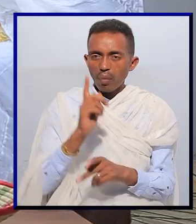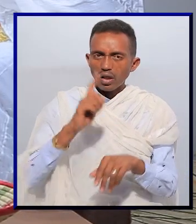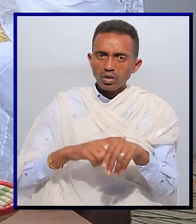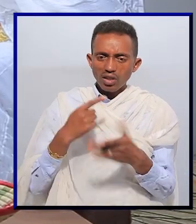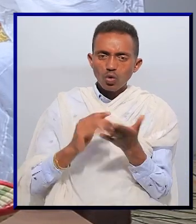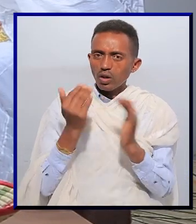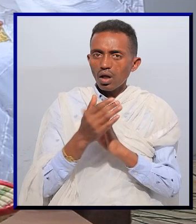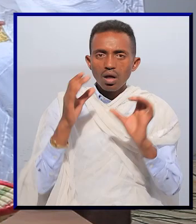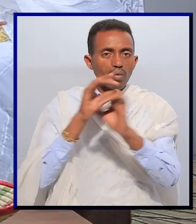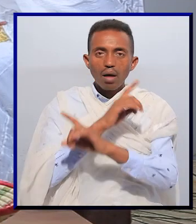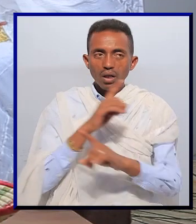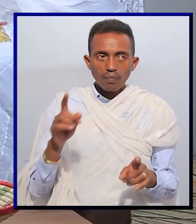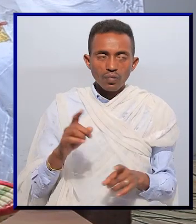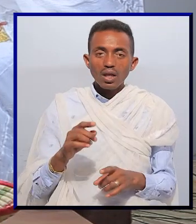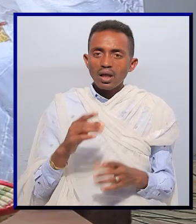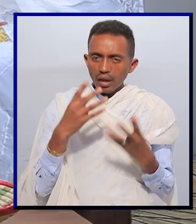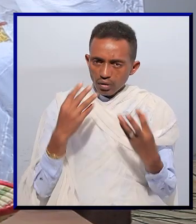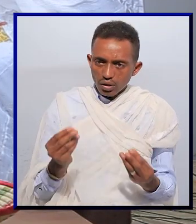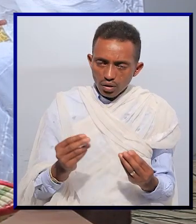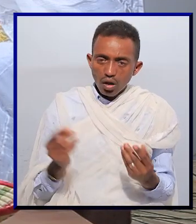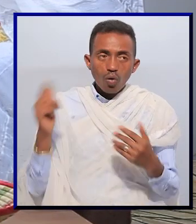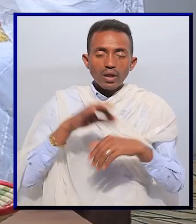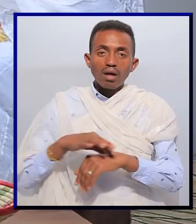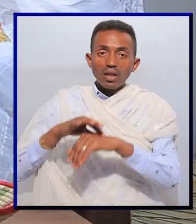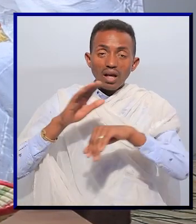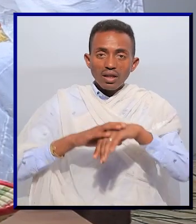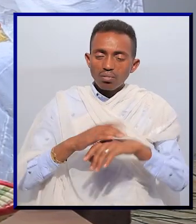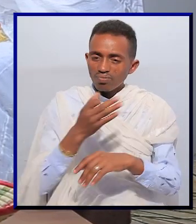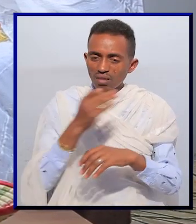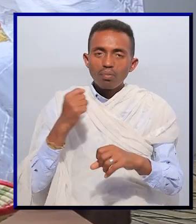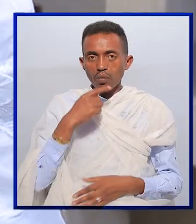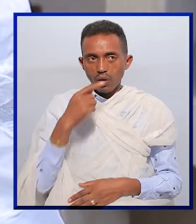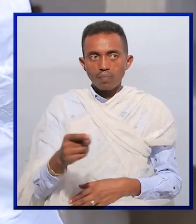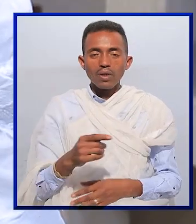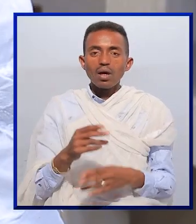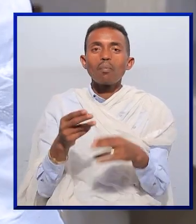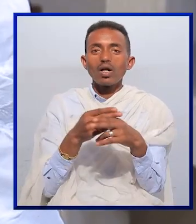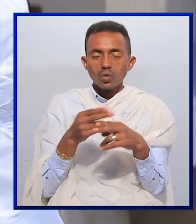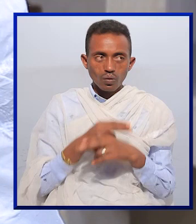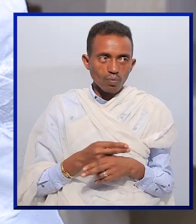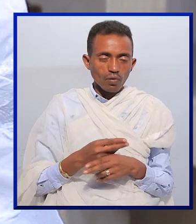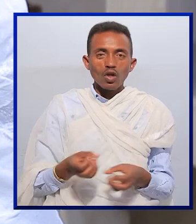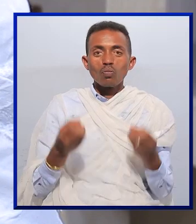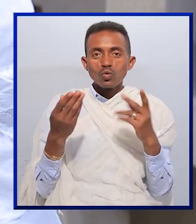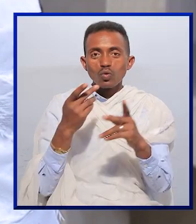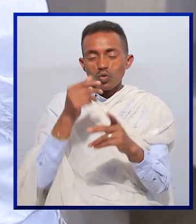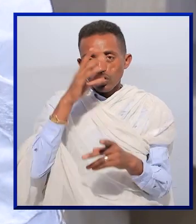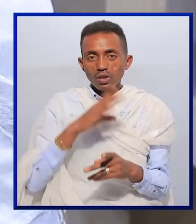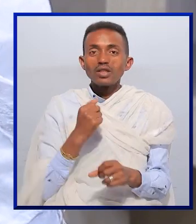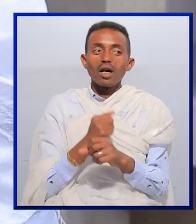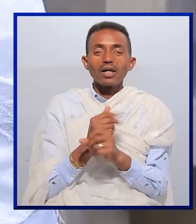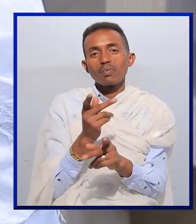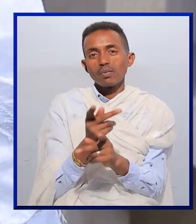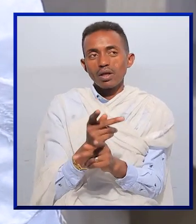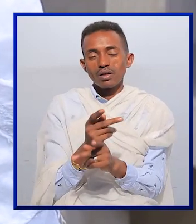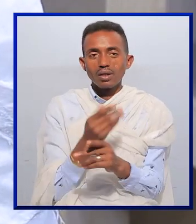በአንድ ጊዜ በዚህ መልኩም የሚያበቃ አይደለም። ወርደን መሬት ላይ ስራ መስራት ይጠበቅብናል። ተመልካቾቻችን በሁለት ተከታታይ